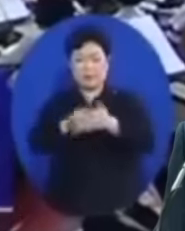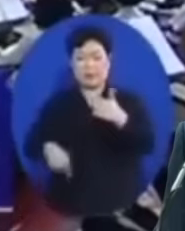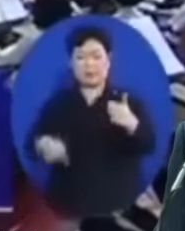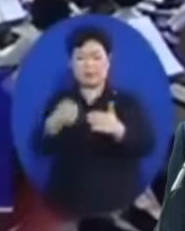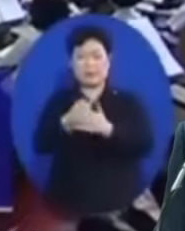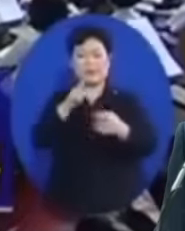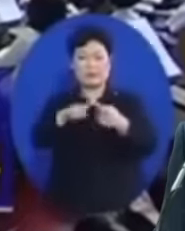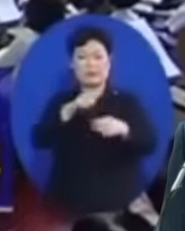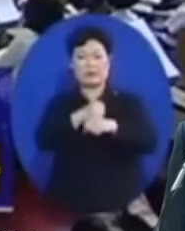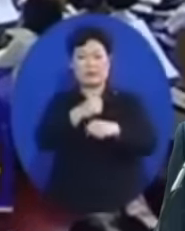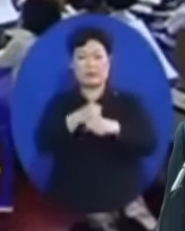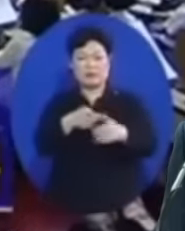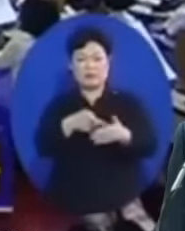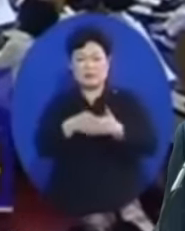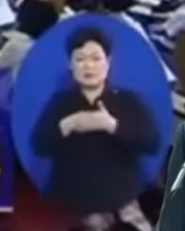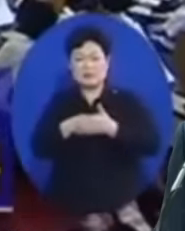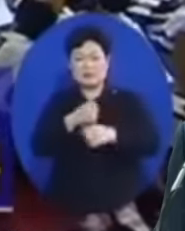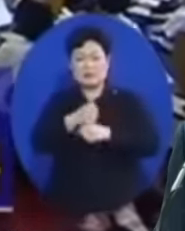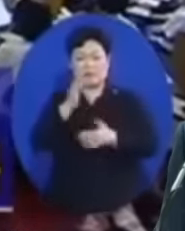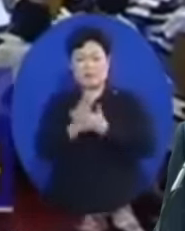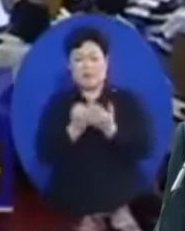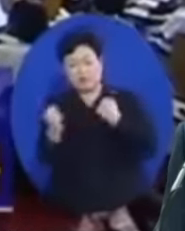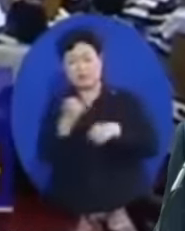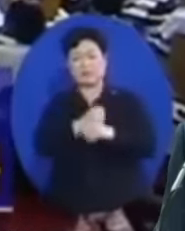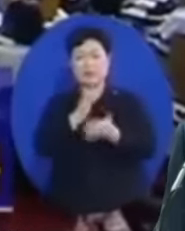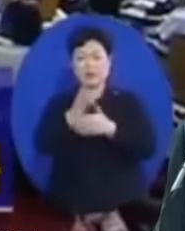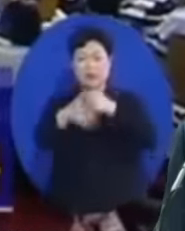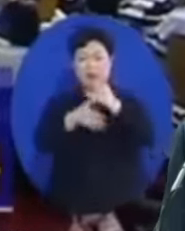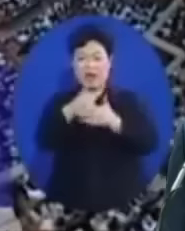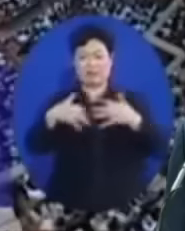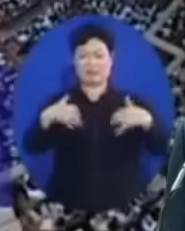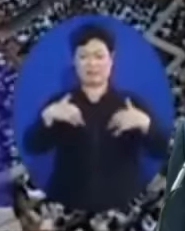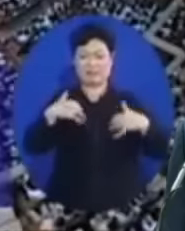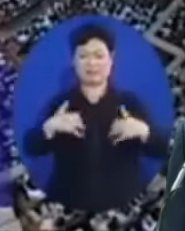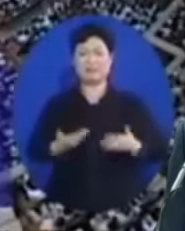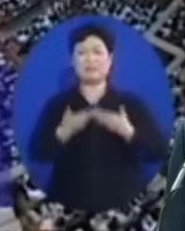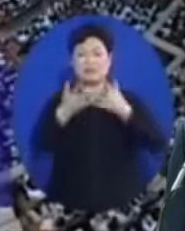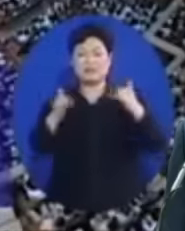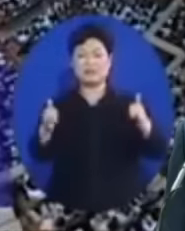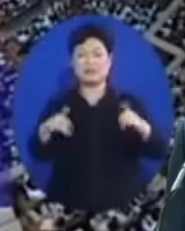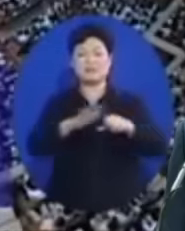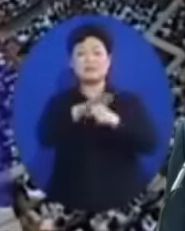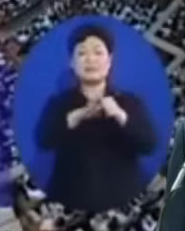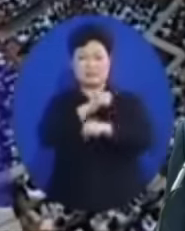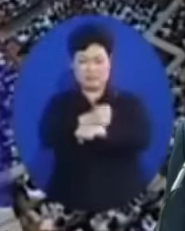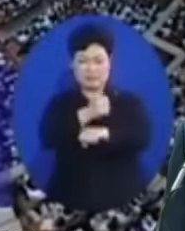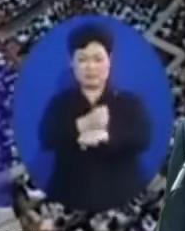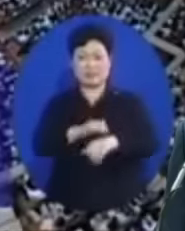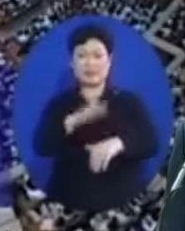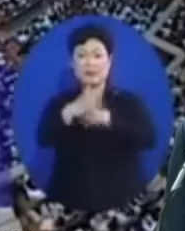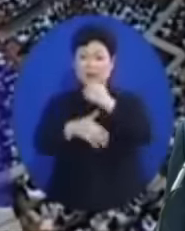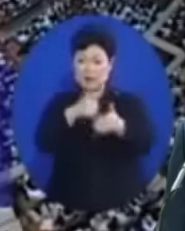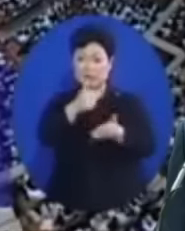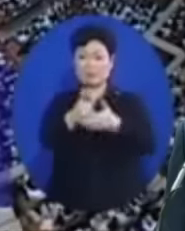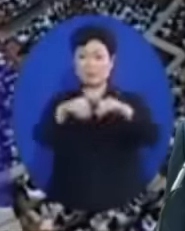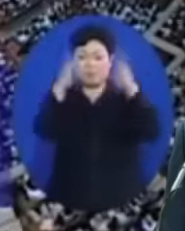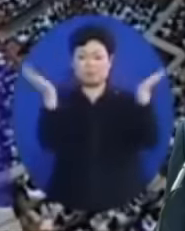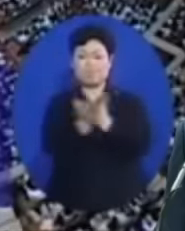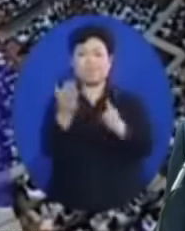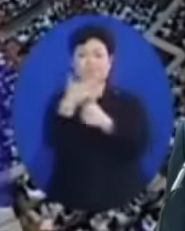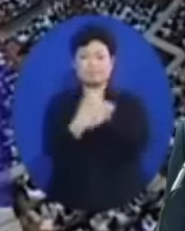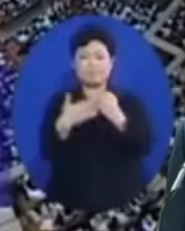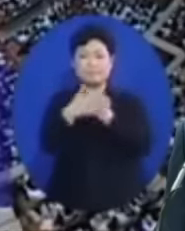대로 할 것이요 인생함으로는 억지로 하지 말지니 하나님은 즐겨내는 자를 사랑하시느니라. 하나님이 모든